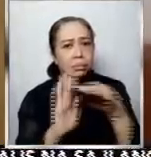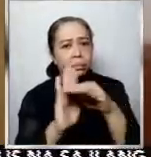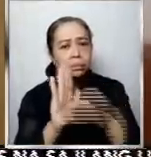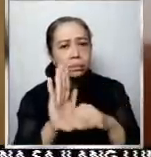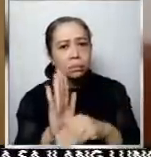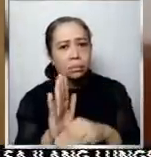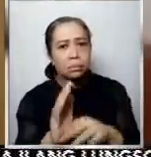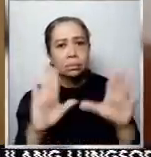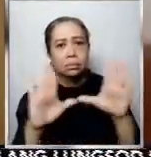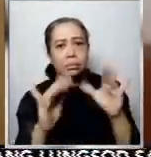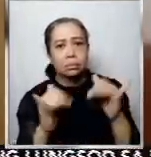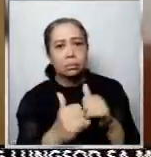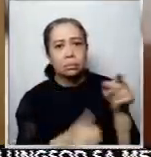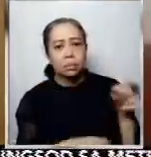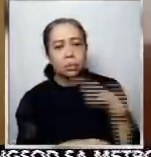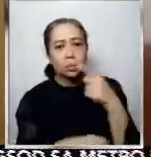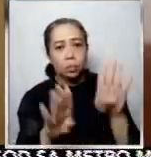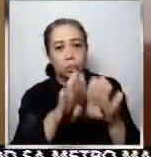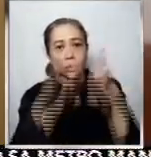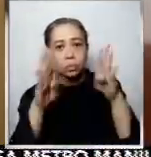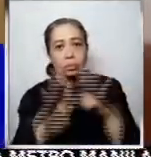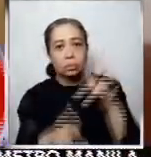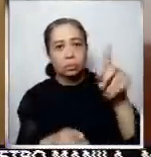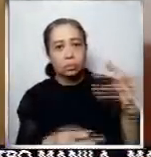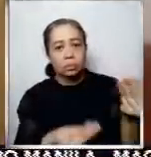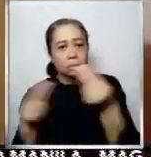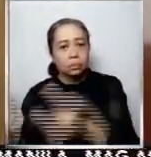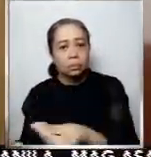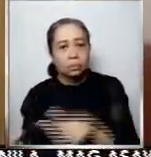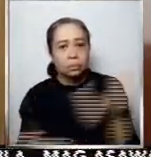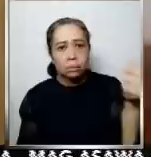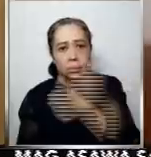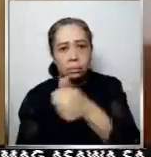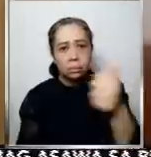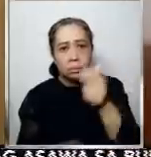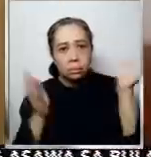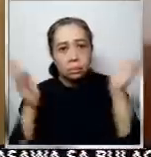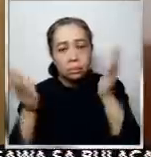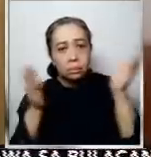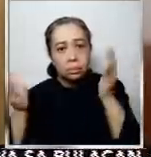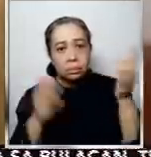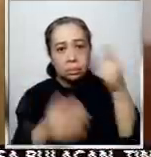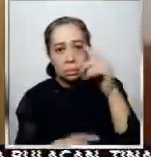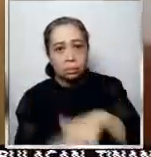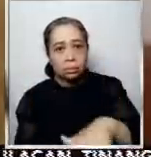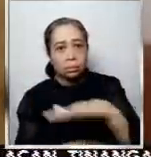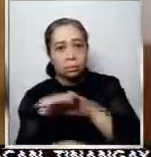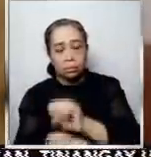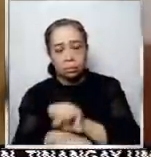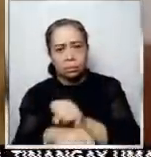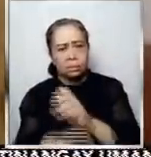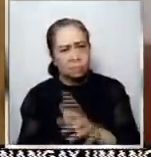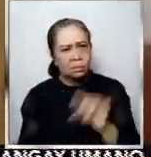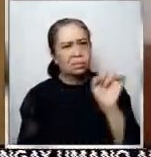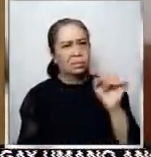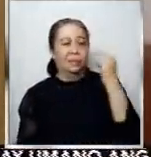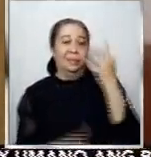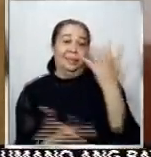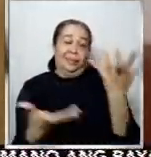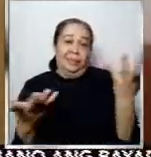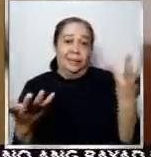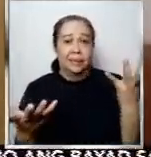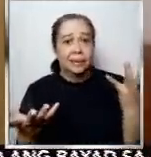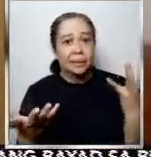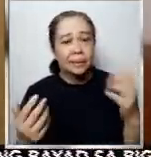that reopen must provide a shuttle service for their employees. Yun yung medyo